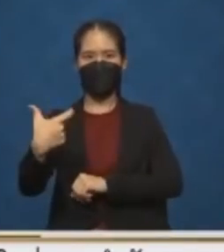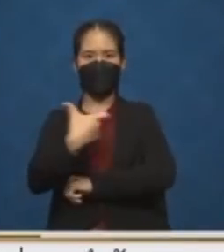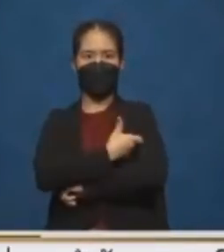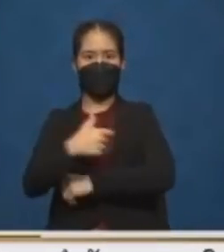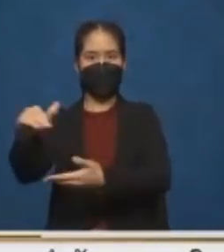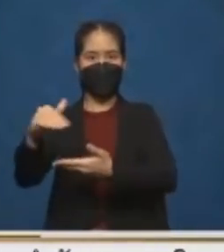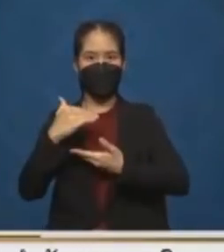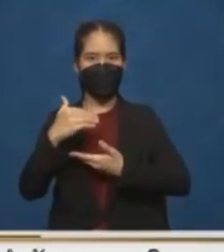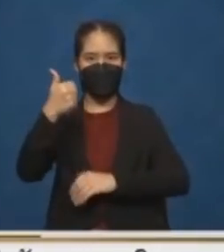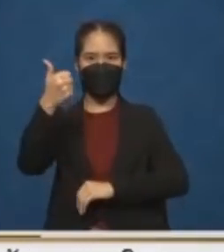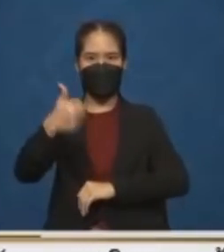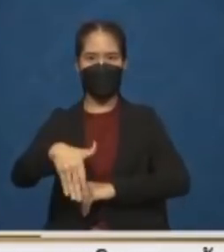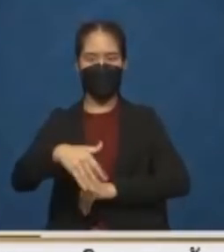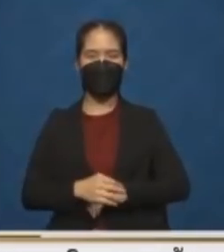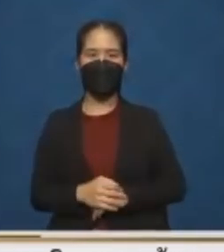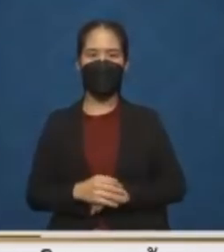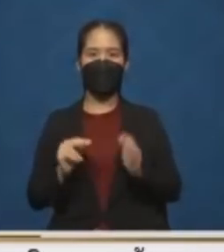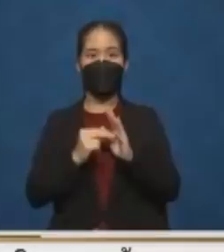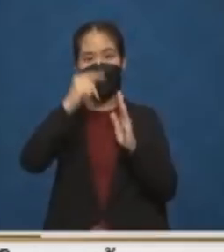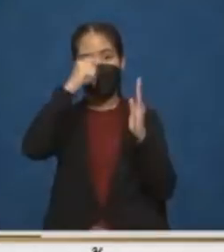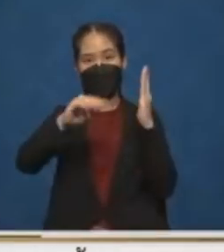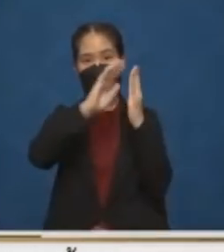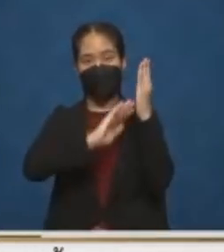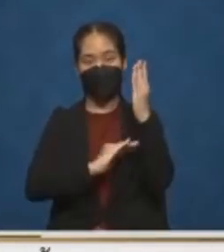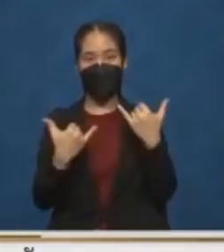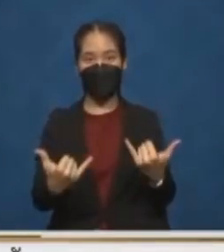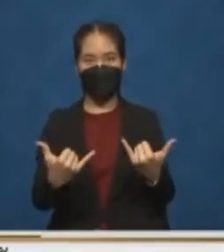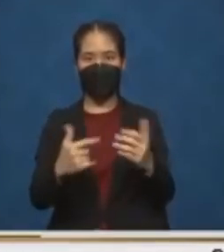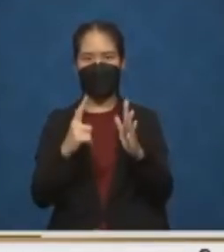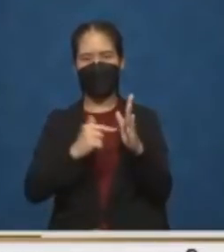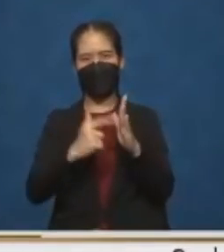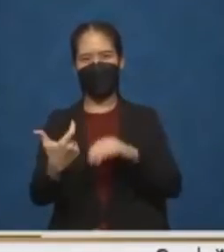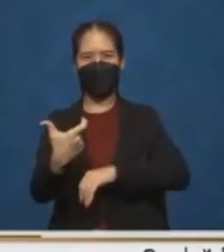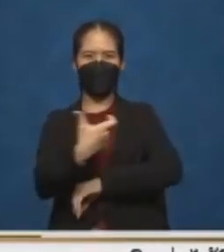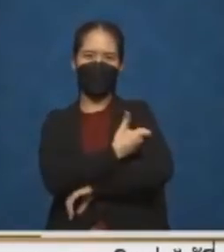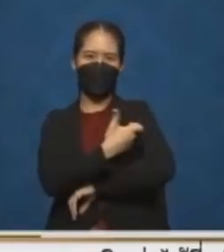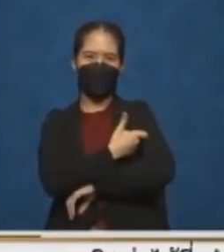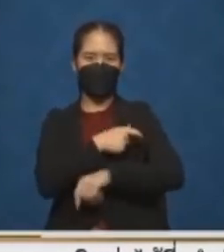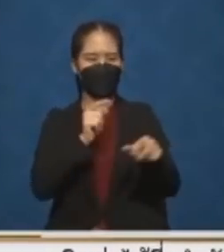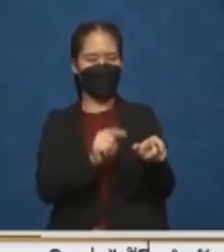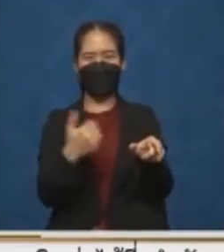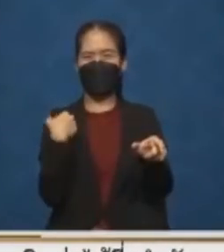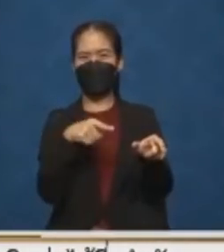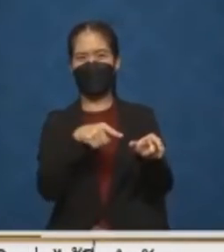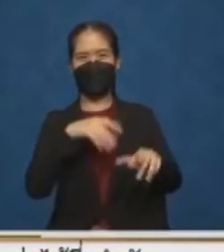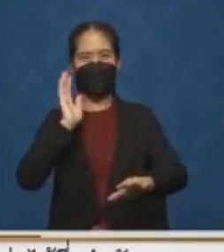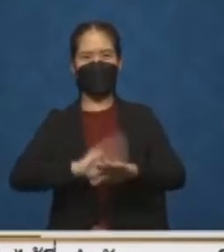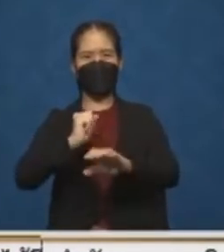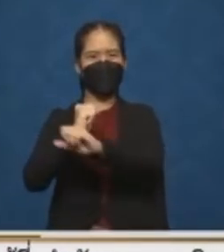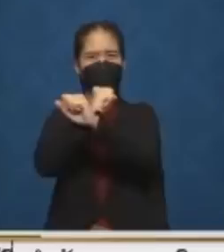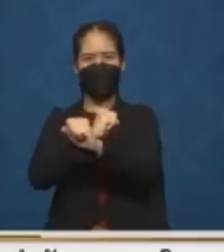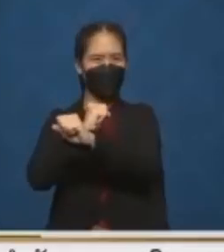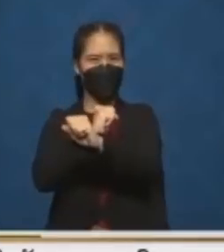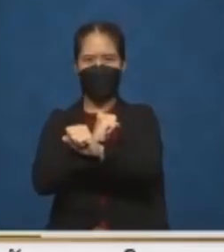ดังนั้นประเทศไทยจึงตกอยในภาวาการขาดแนซึ่วัคซีนที่มีประสิทธภาพในการป้องกันโลกไรัที่ม